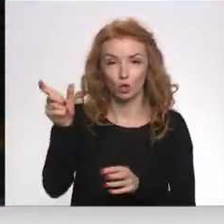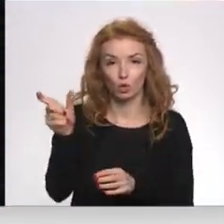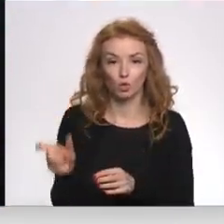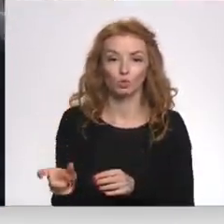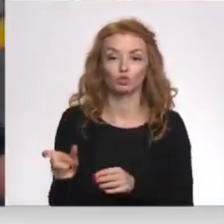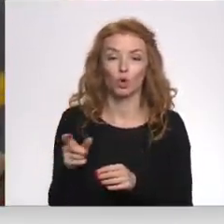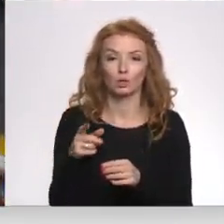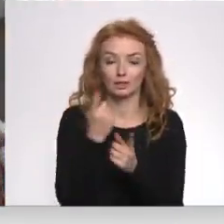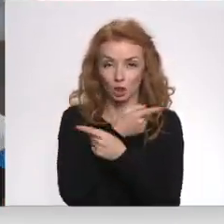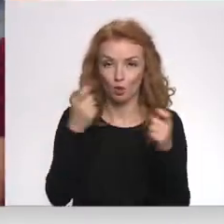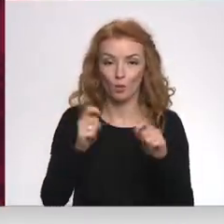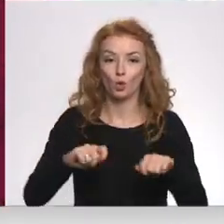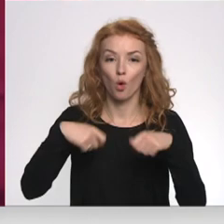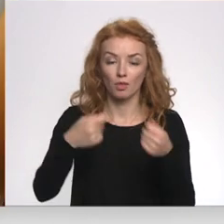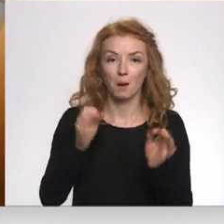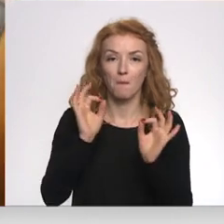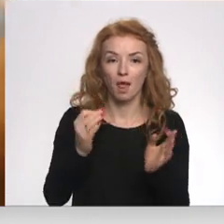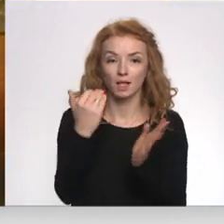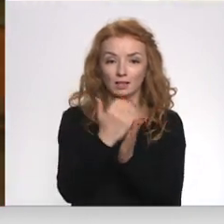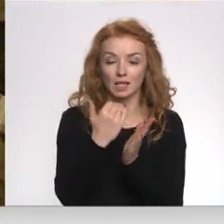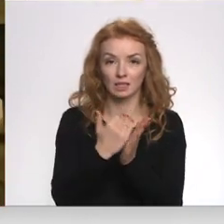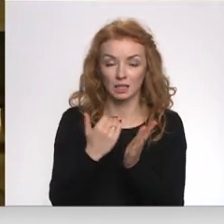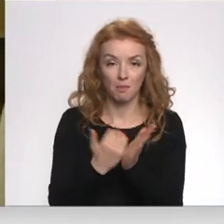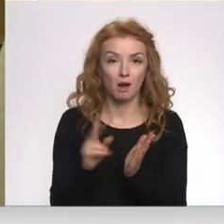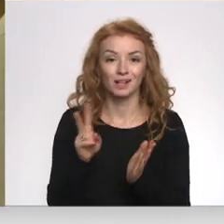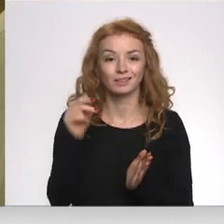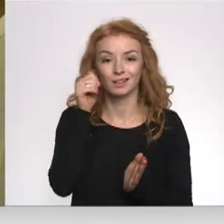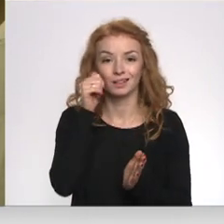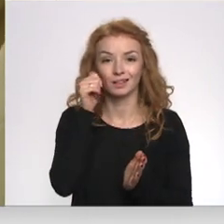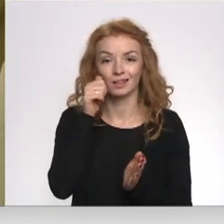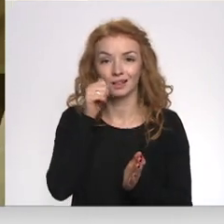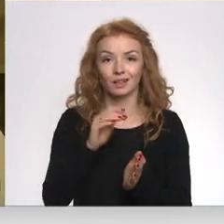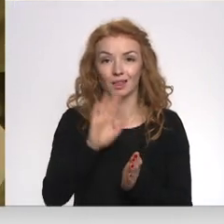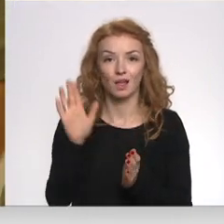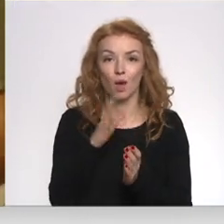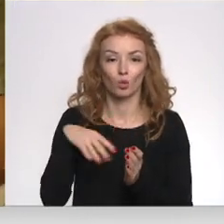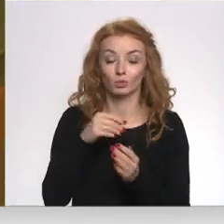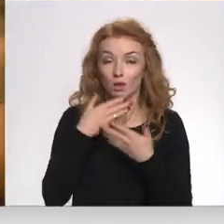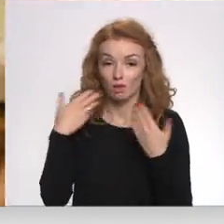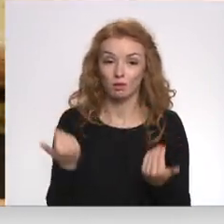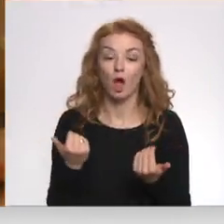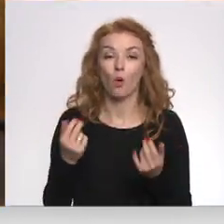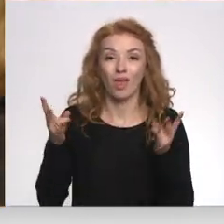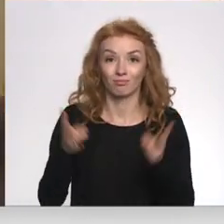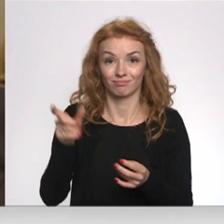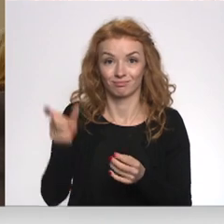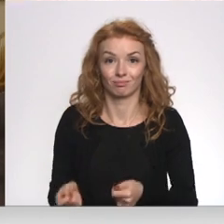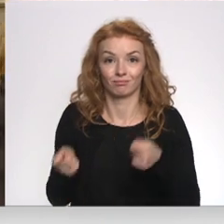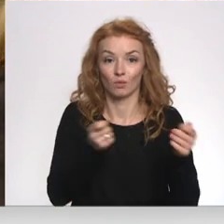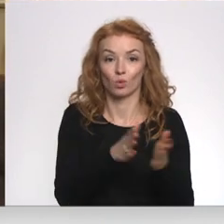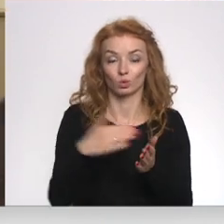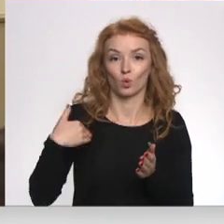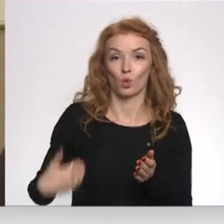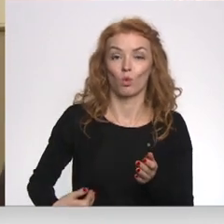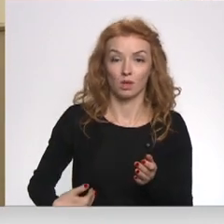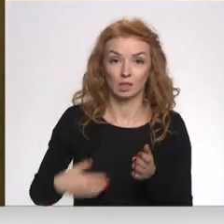ziņojumus nodot noteiktā secībā, tas, kas ikdienā mums nenotiek. Ievainoto transportēšanu uz Kuldīgas slimnīcu notika gan ar